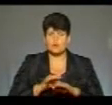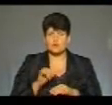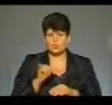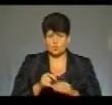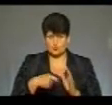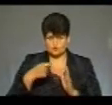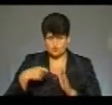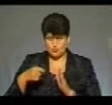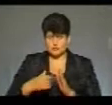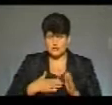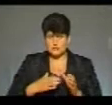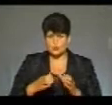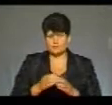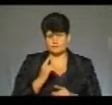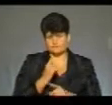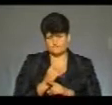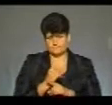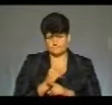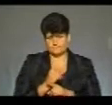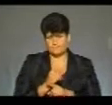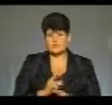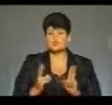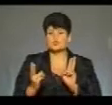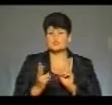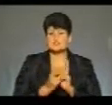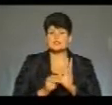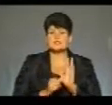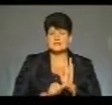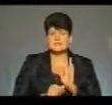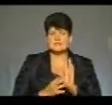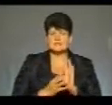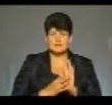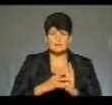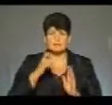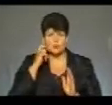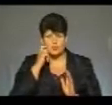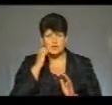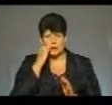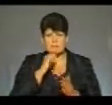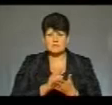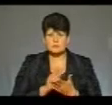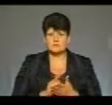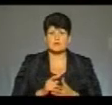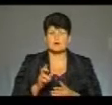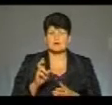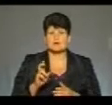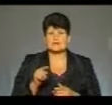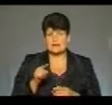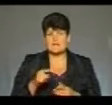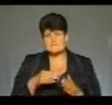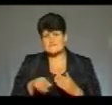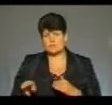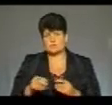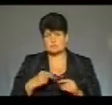ньому зйомку нашій знімальній групі заборонили. Зустрічаємо 69-річну пенсіонерку Ганну Булку на виході із